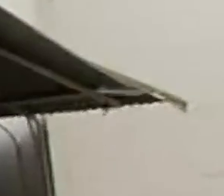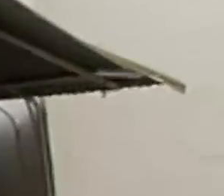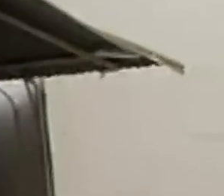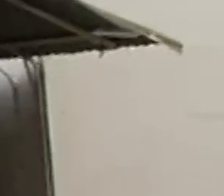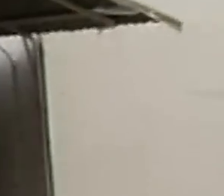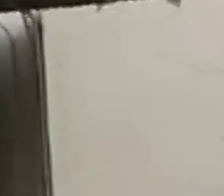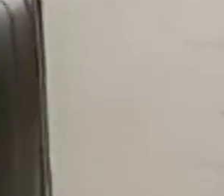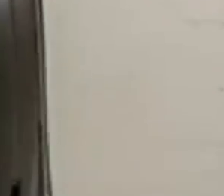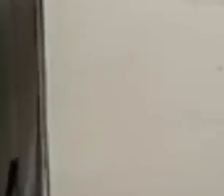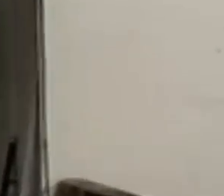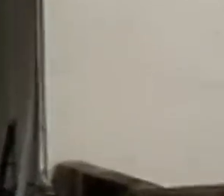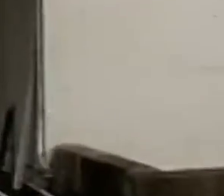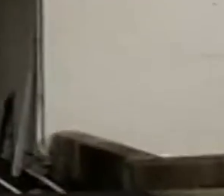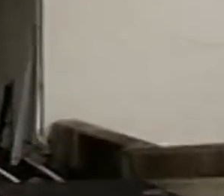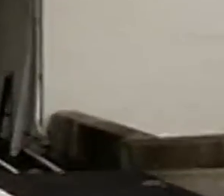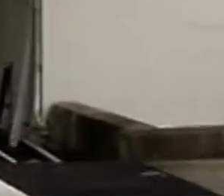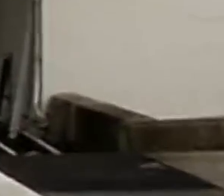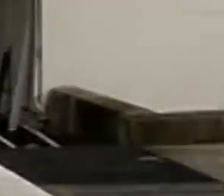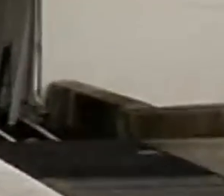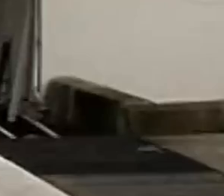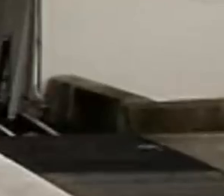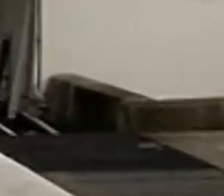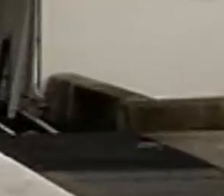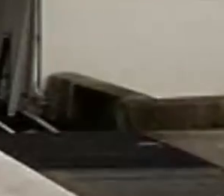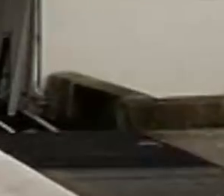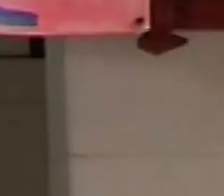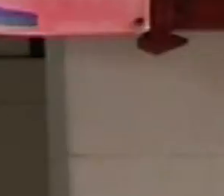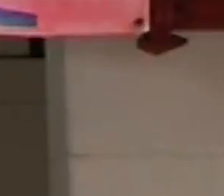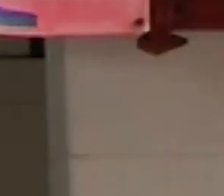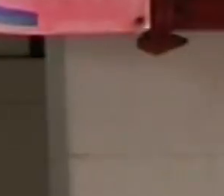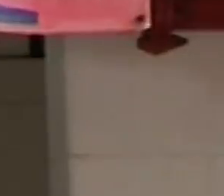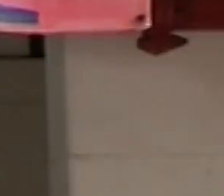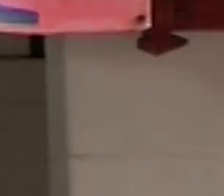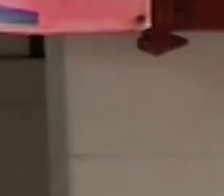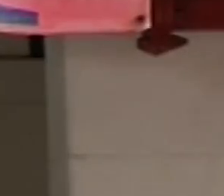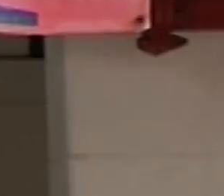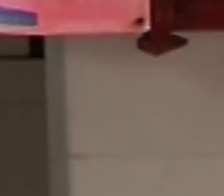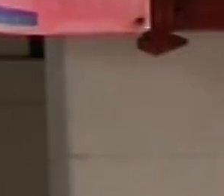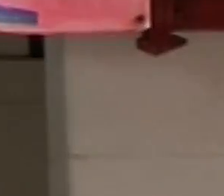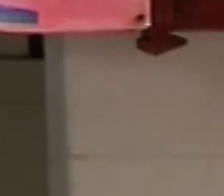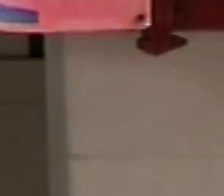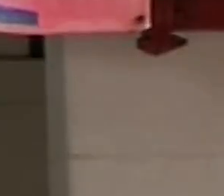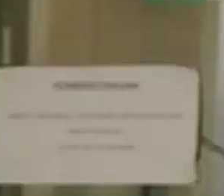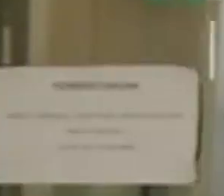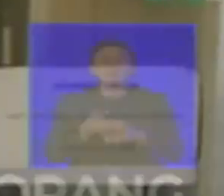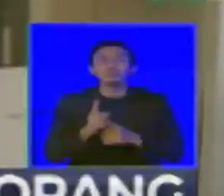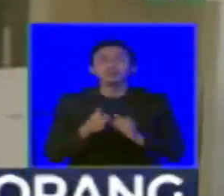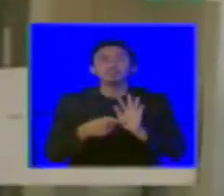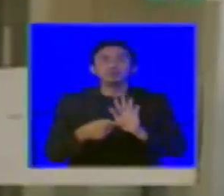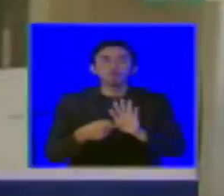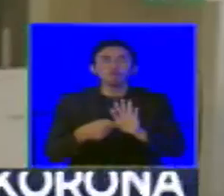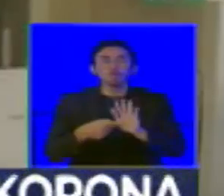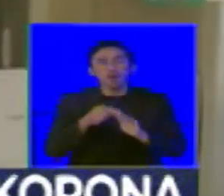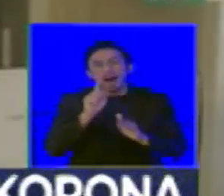Dari pendalaman, 7 orang dibawa ke RSPI Sulianti Saroso untuk diobservasi dan diisolasi karena memiliki gejala influenza. 7